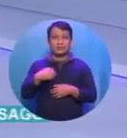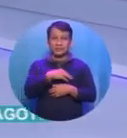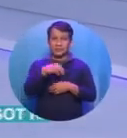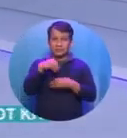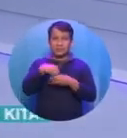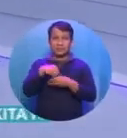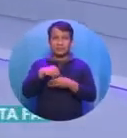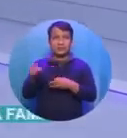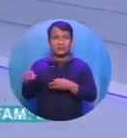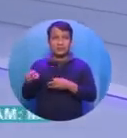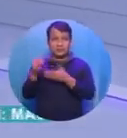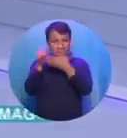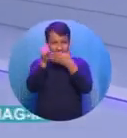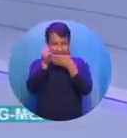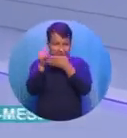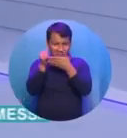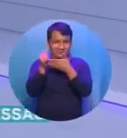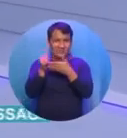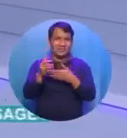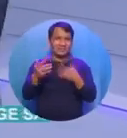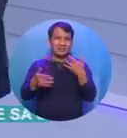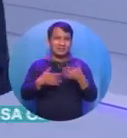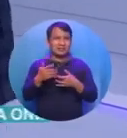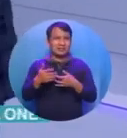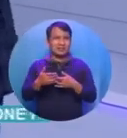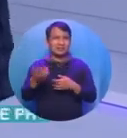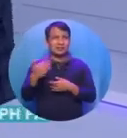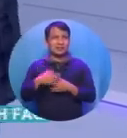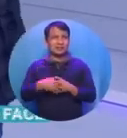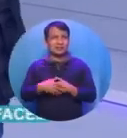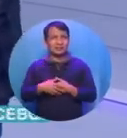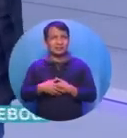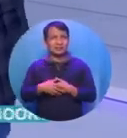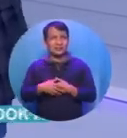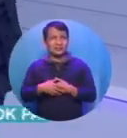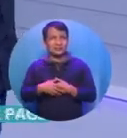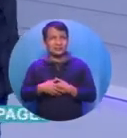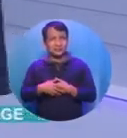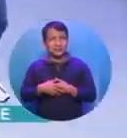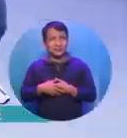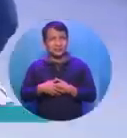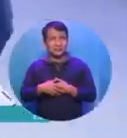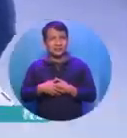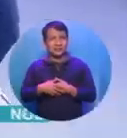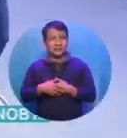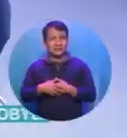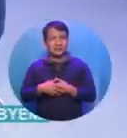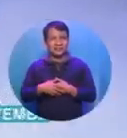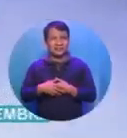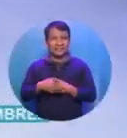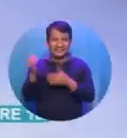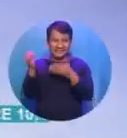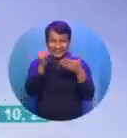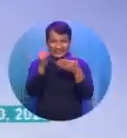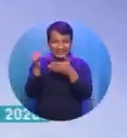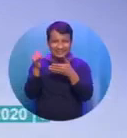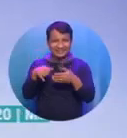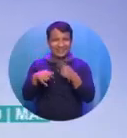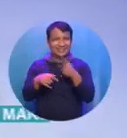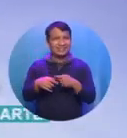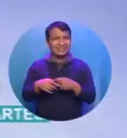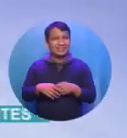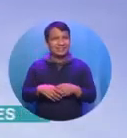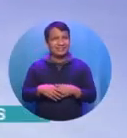loob. Lalo na yung mga cameraman. Dati mga cameraman, sabi ng mga cameraman, oh. Ngayon, si